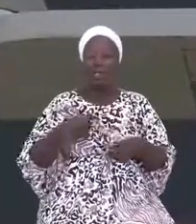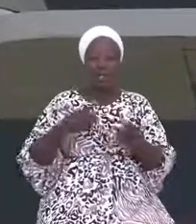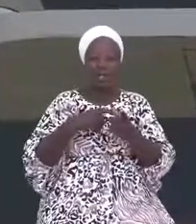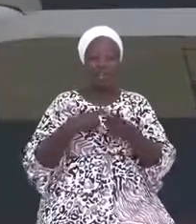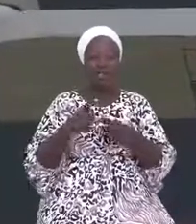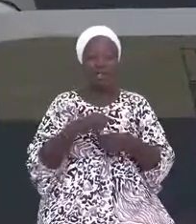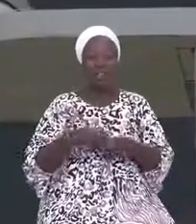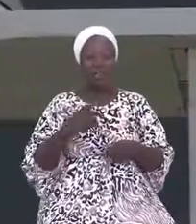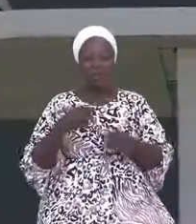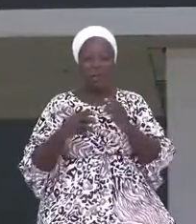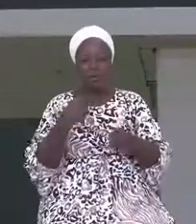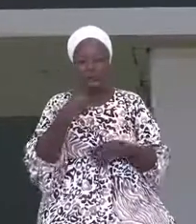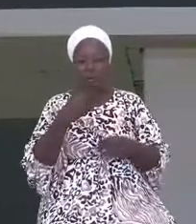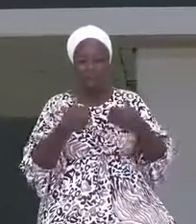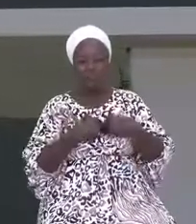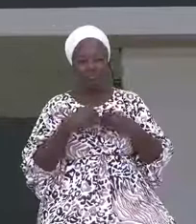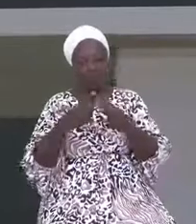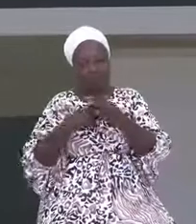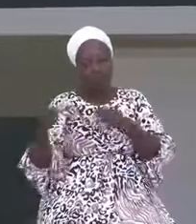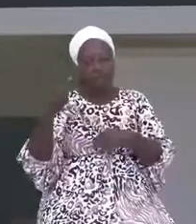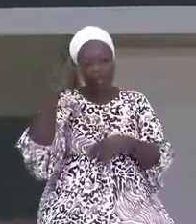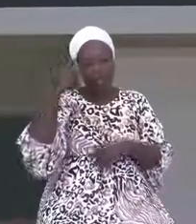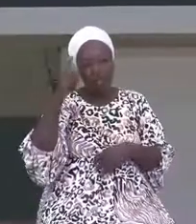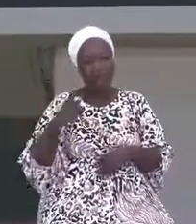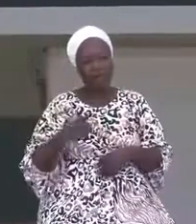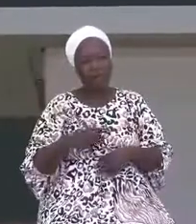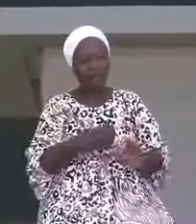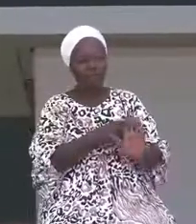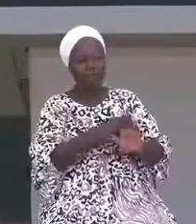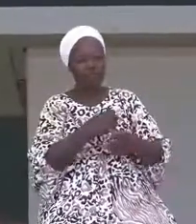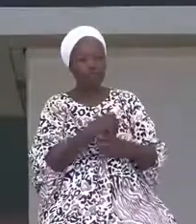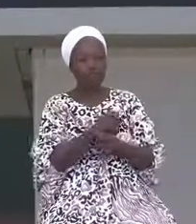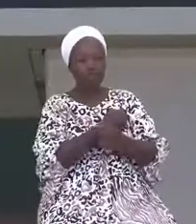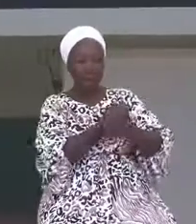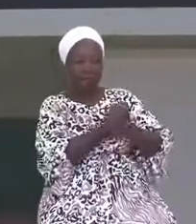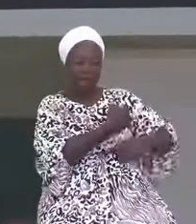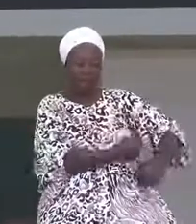dont le seul refuge a été de saisir l'espérance qui nous était proposée.